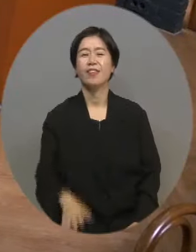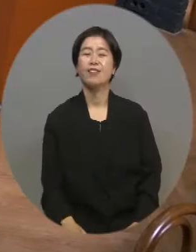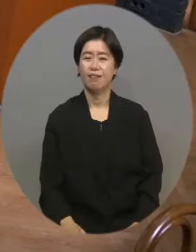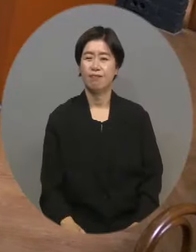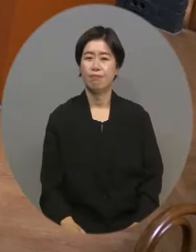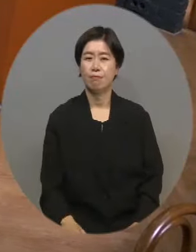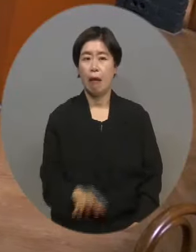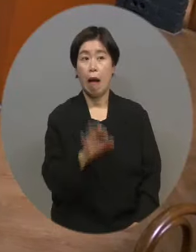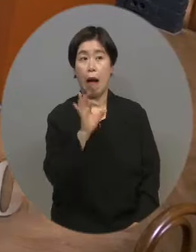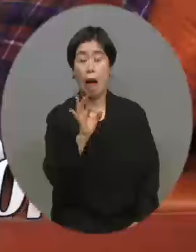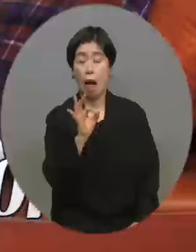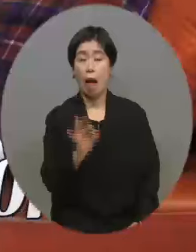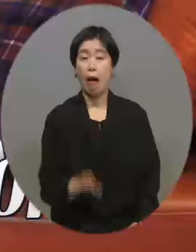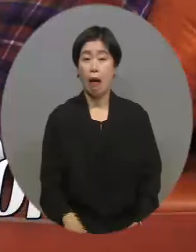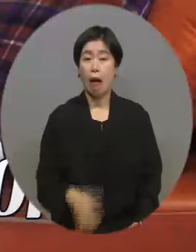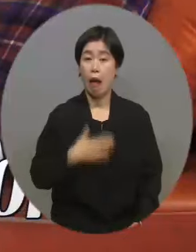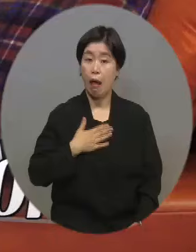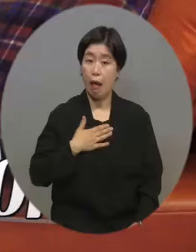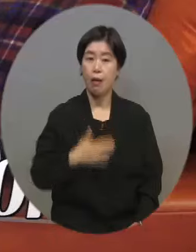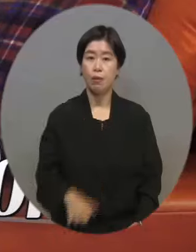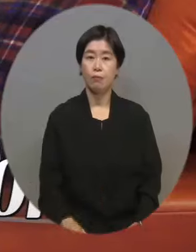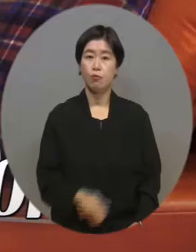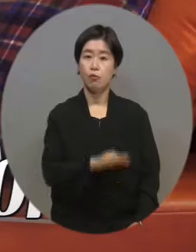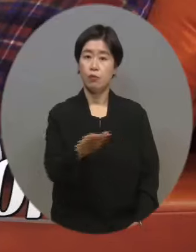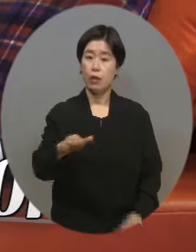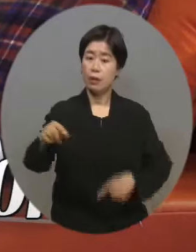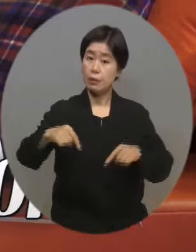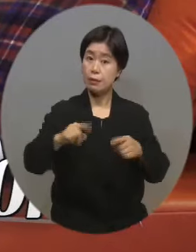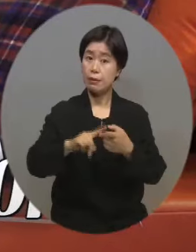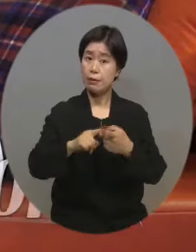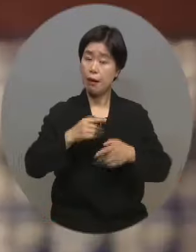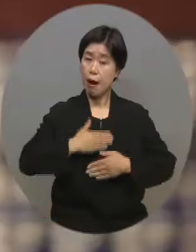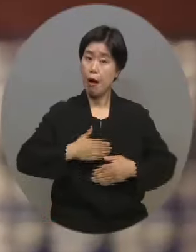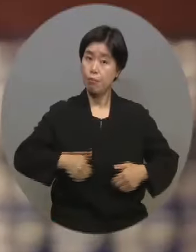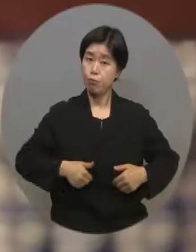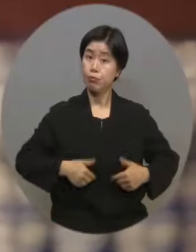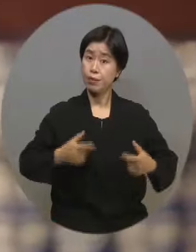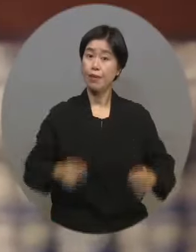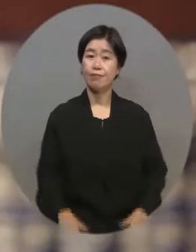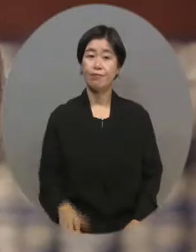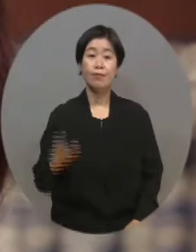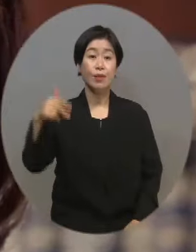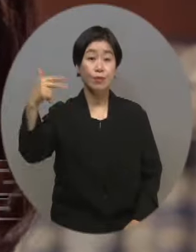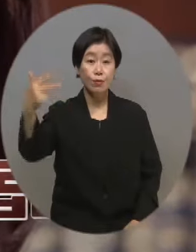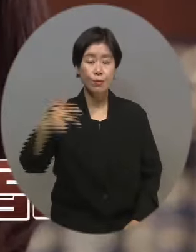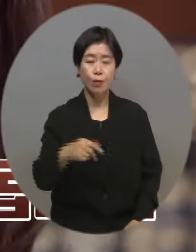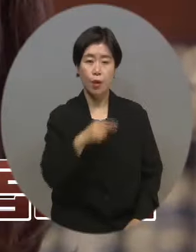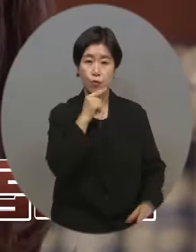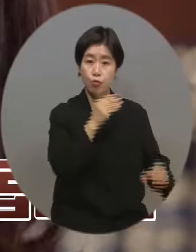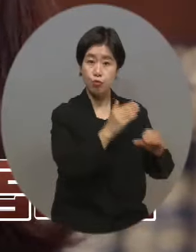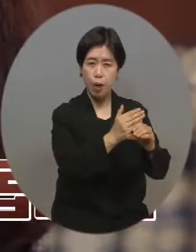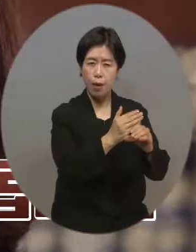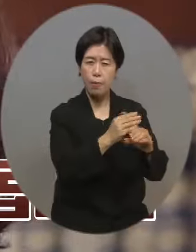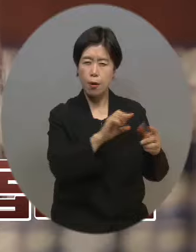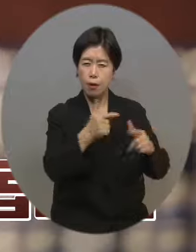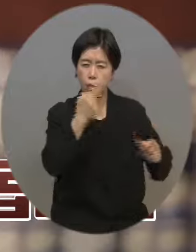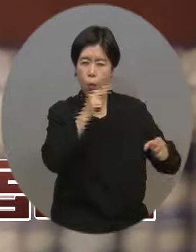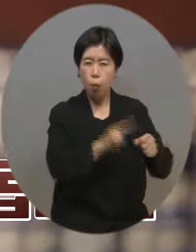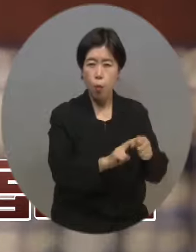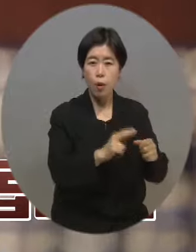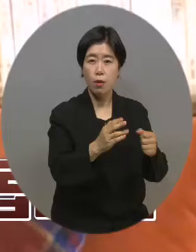알겠습니다. 정말 들으면 들을수록 굉장히 우리가 알아야 될 것이 굉장히 많다라는 생각이 드는데요. 다음 주에는 북한 도발로 인한 남북의 관계 그리고 우리는 또